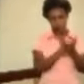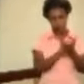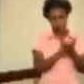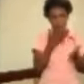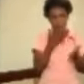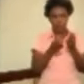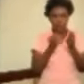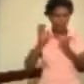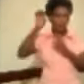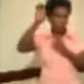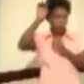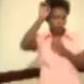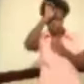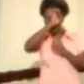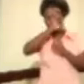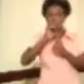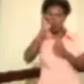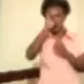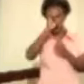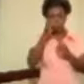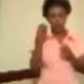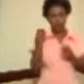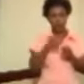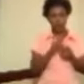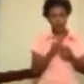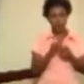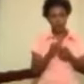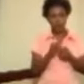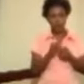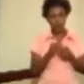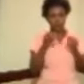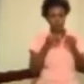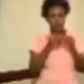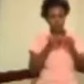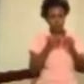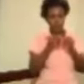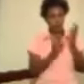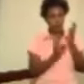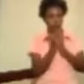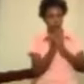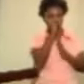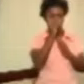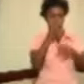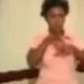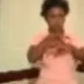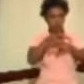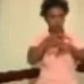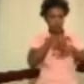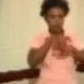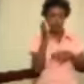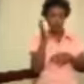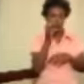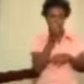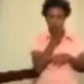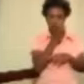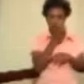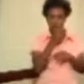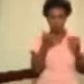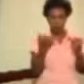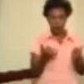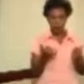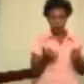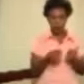Europe, et nous capables de comprendre. Parce que arriver dans un degré de développement de la production agricole qui fait que qu'on y a, il y a